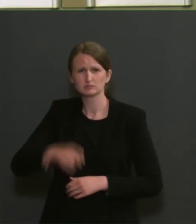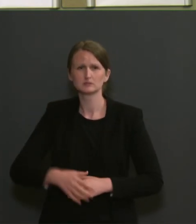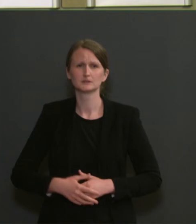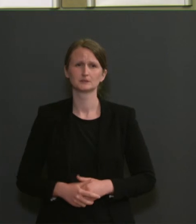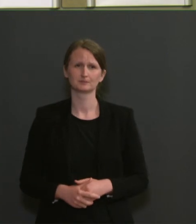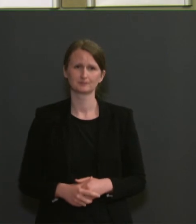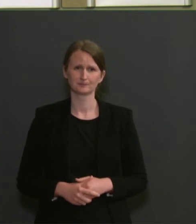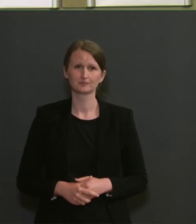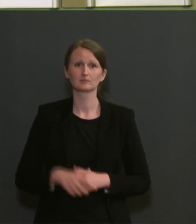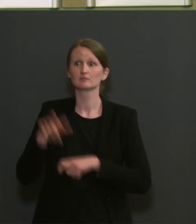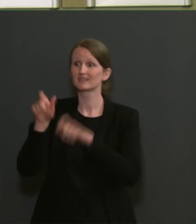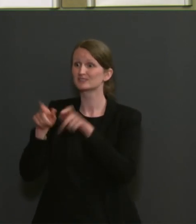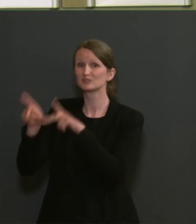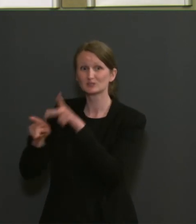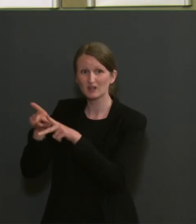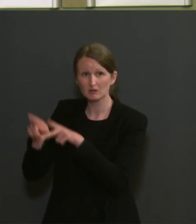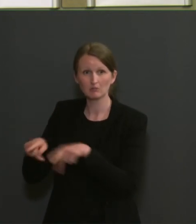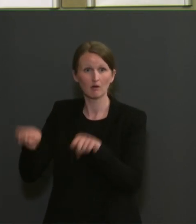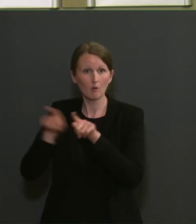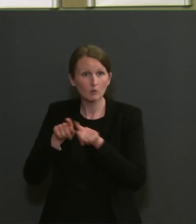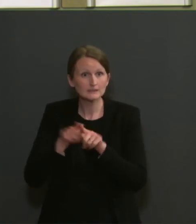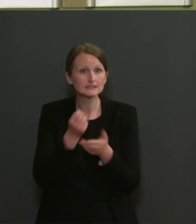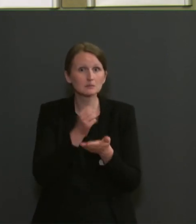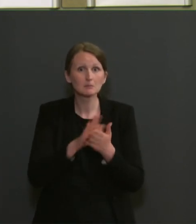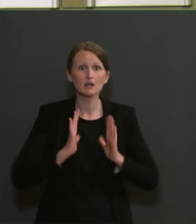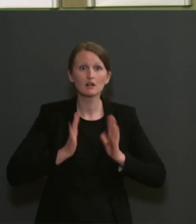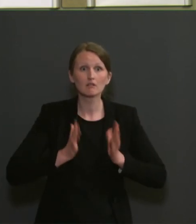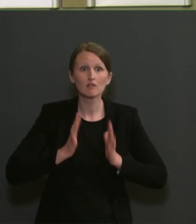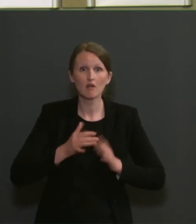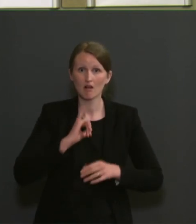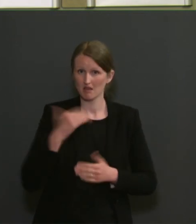été nombreux à se proposer ces derniers jours.